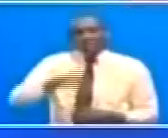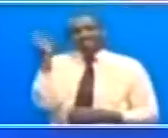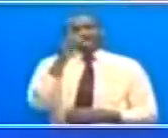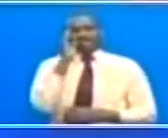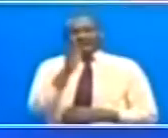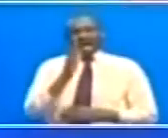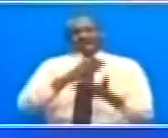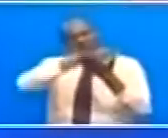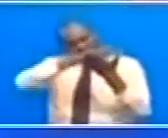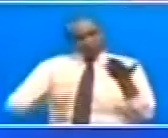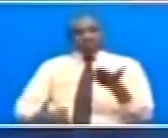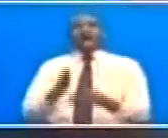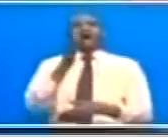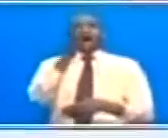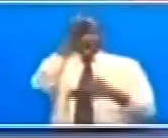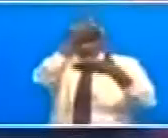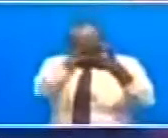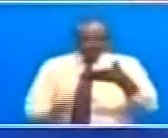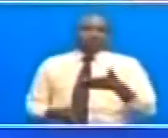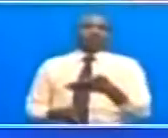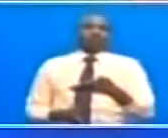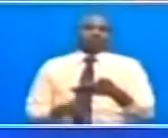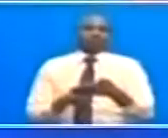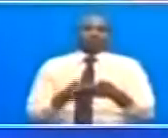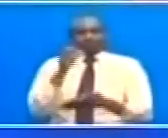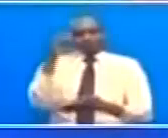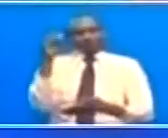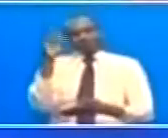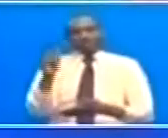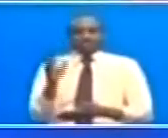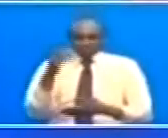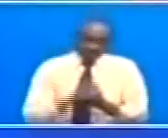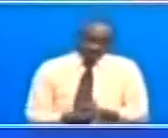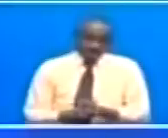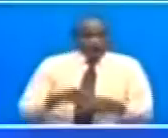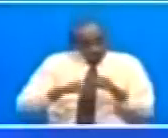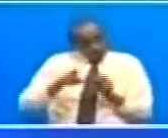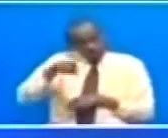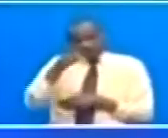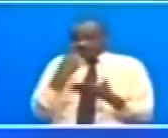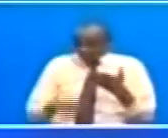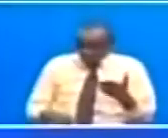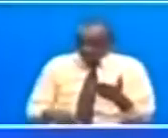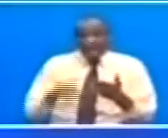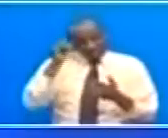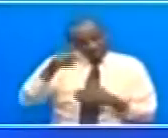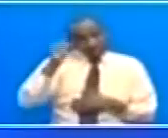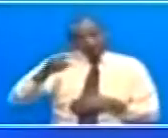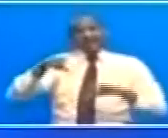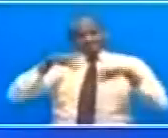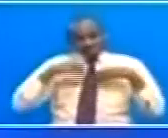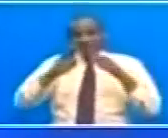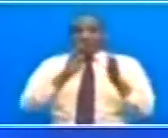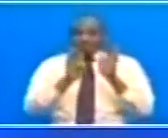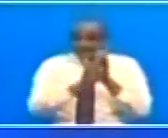yao ipunguzwe kwa kiwango cha asilimia 50. Vile vile Namwamba amewataka wabunge kukubali mswada huo kama